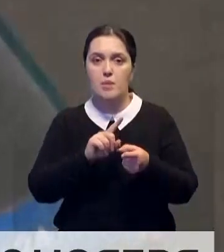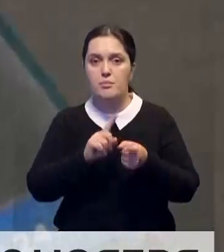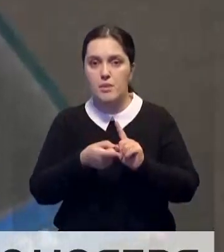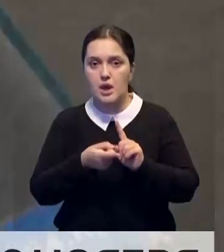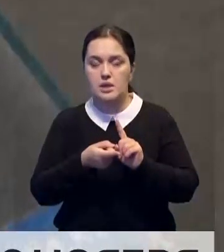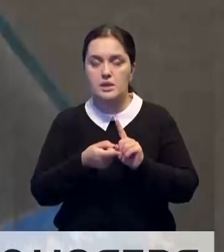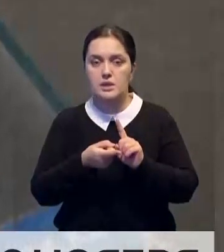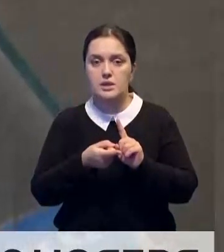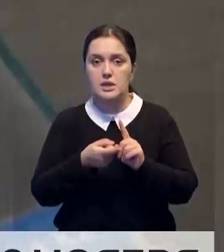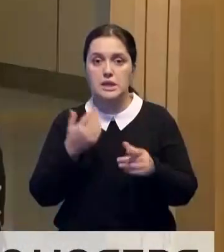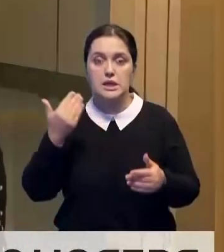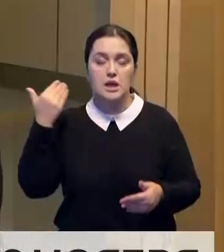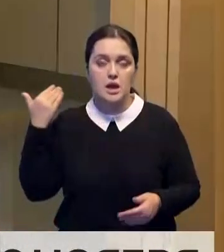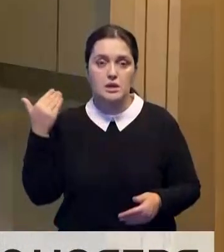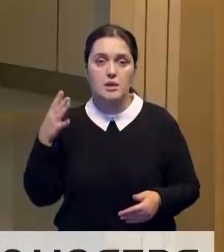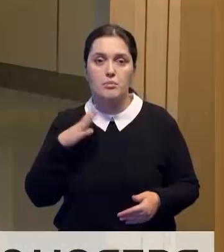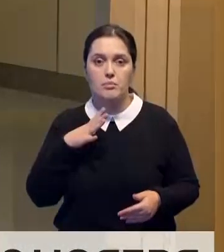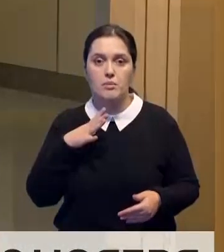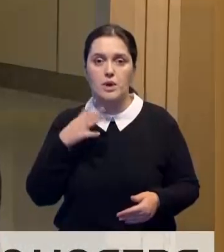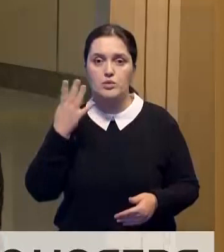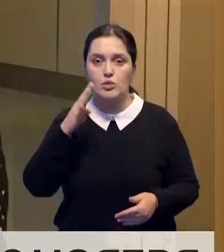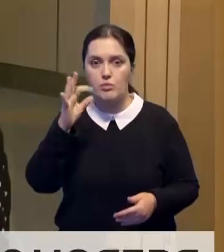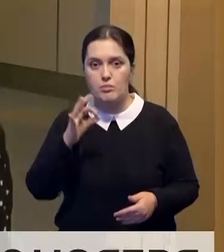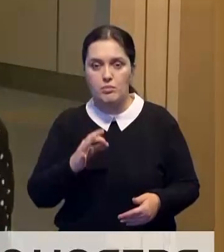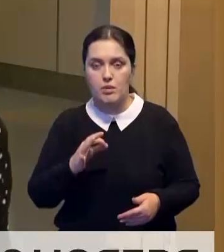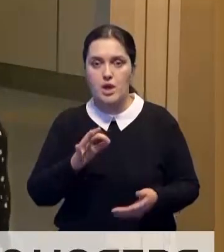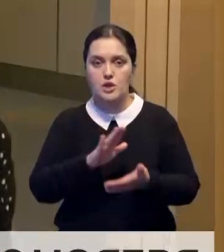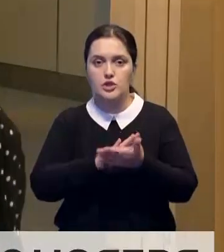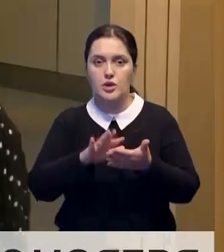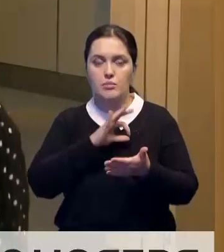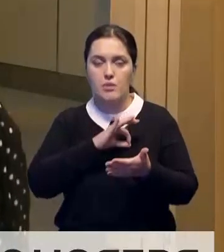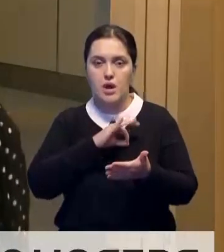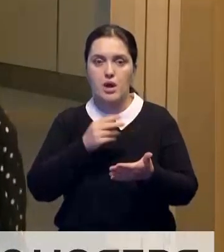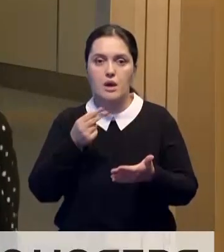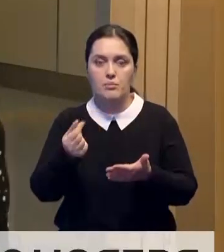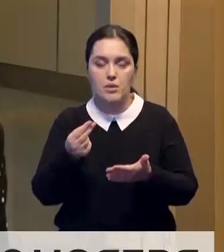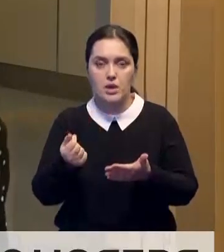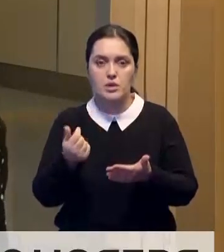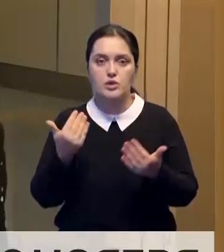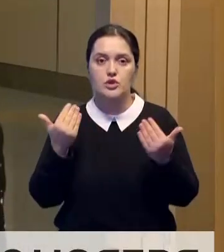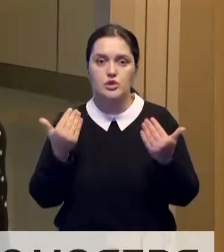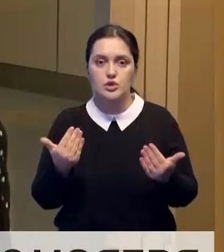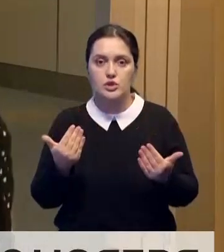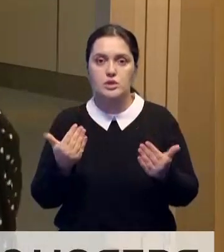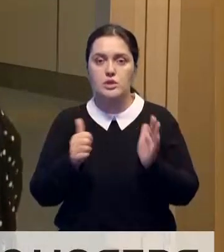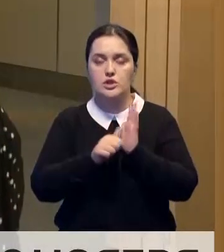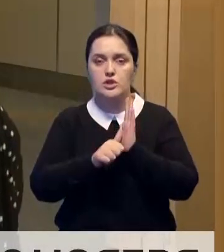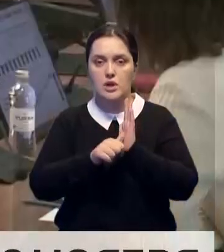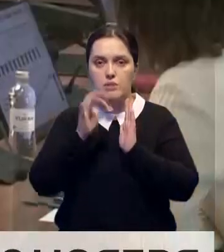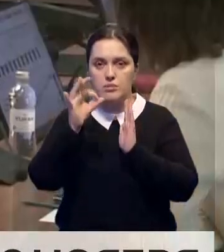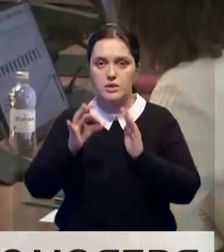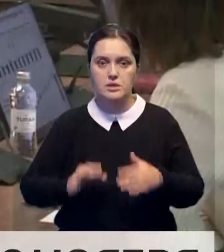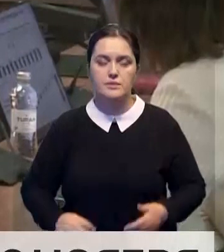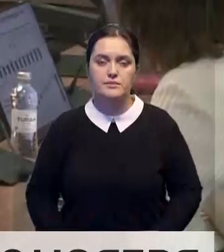дивидендную политику. Если ранее минимум 40% от чистой прибыли выплачивались в виде дивидендов, то сейчас минимум